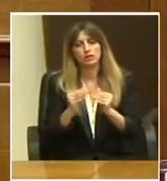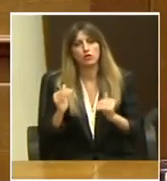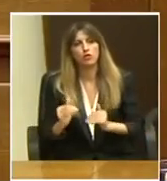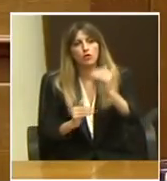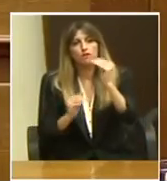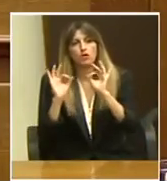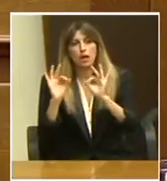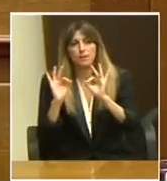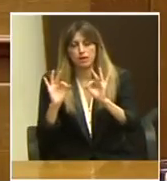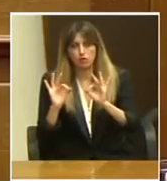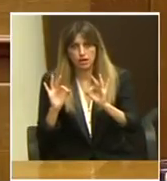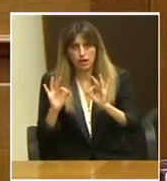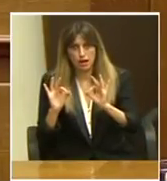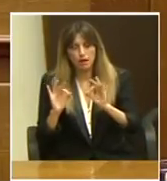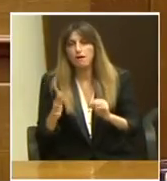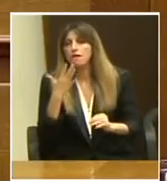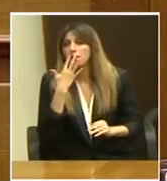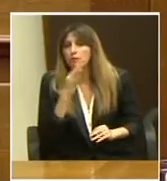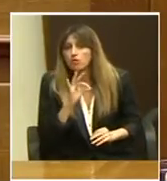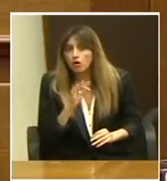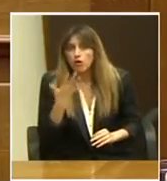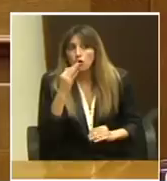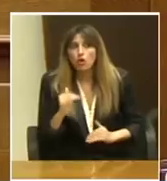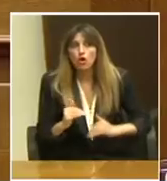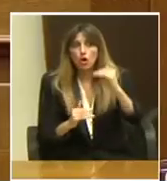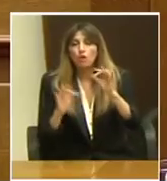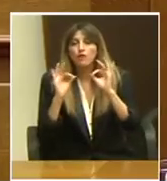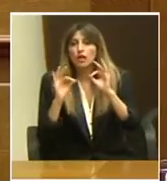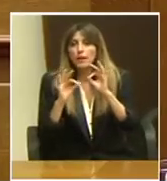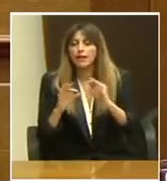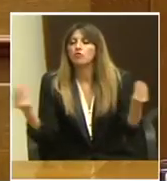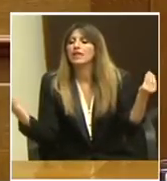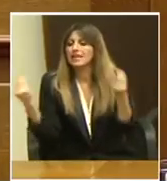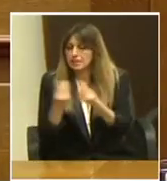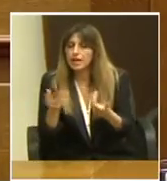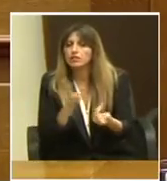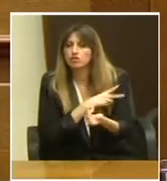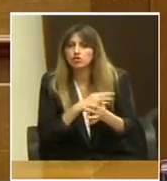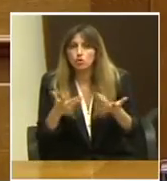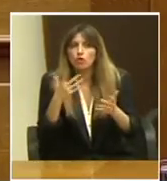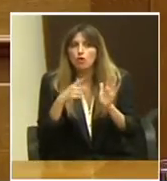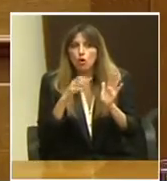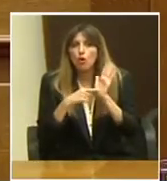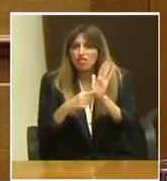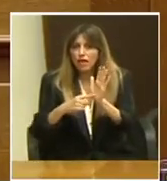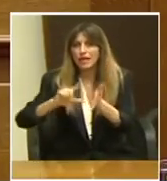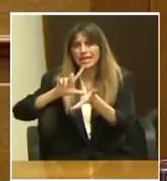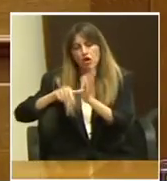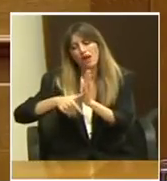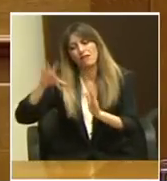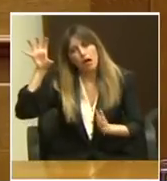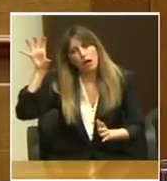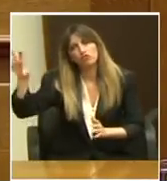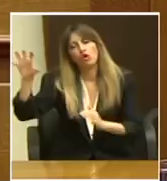Βόρεια Μακεδονία, διότι πληρεί το γεωγραφικό κριτήριο. Και είναι αυτό το οποίο σε 8-7-2009, όλα